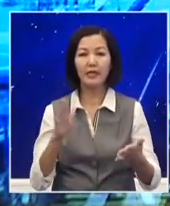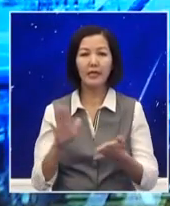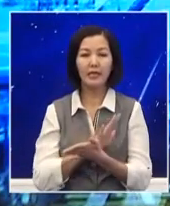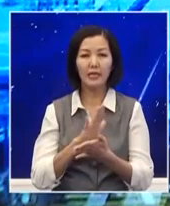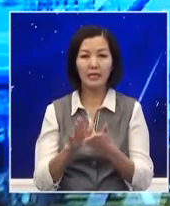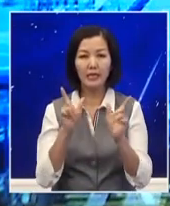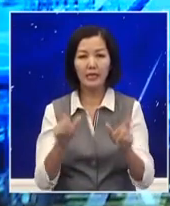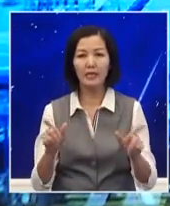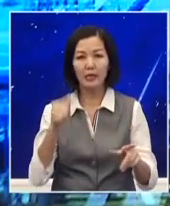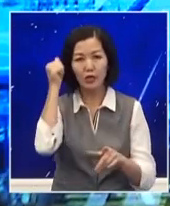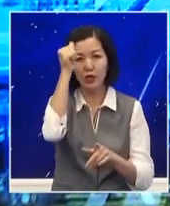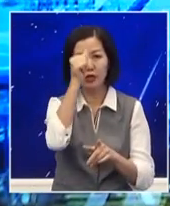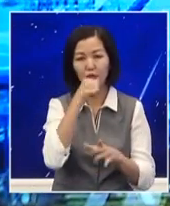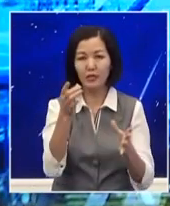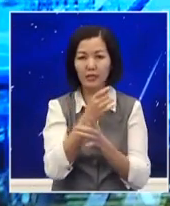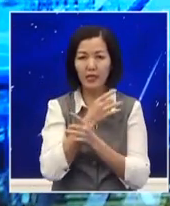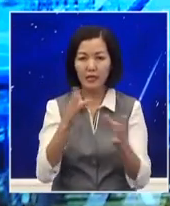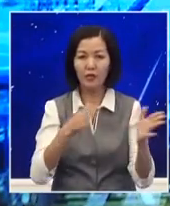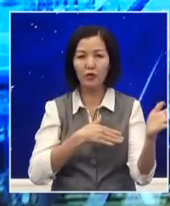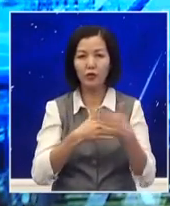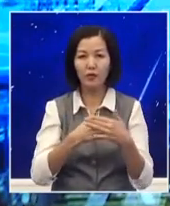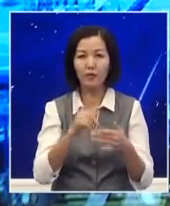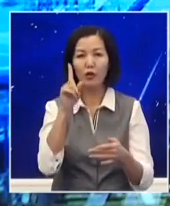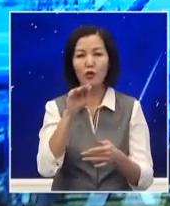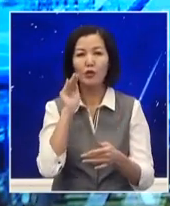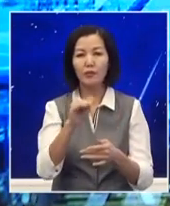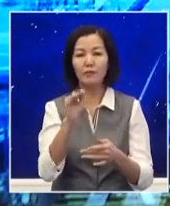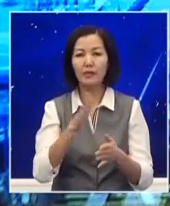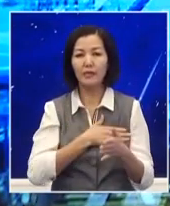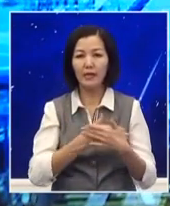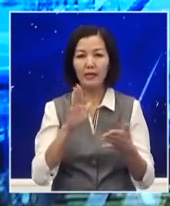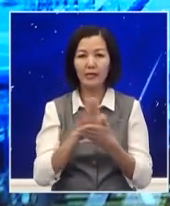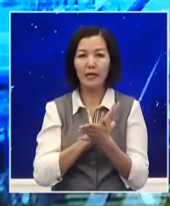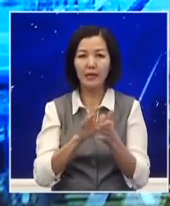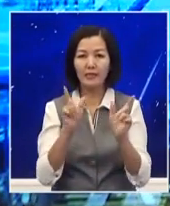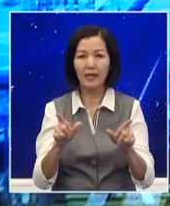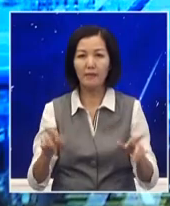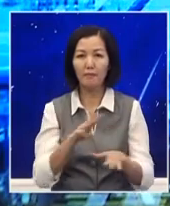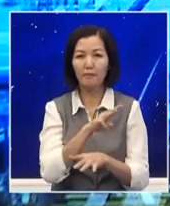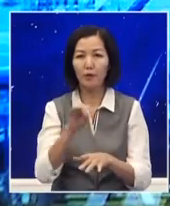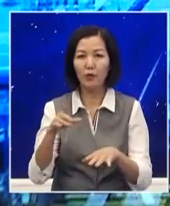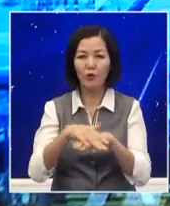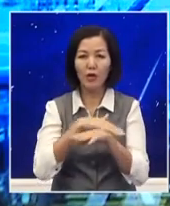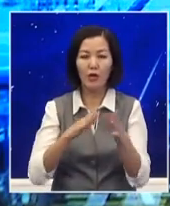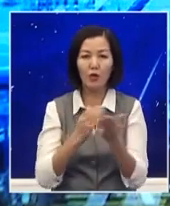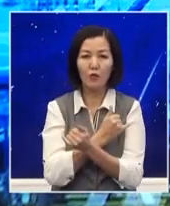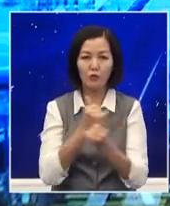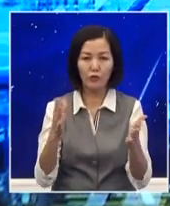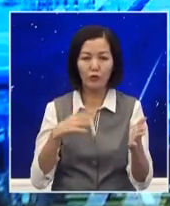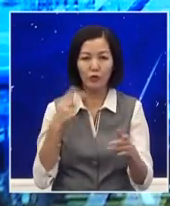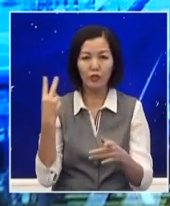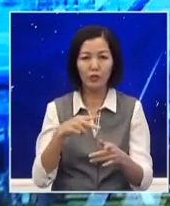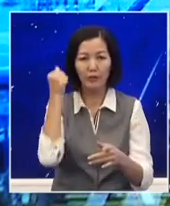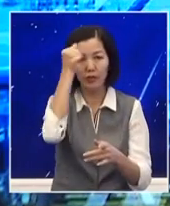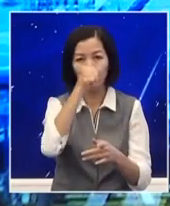Еріктілер жылы салтанатты түрде жабылды. Елдегі 100 мыңнан аса волонтер биыл миллионнан аса тұрғынға қол ұшын созды. 2020